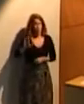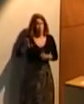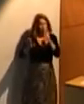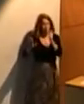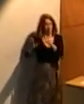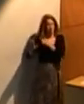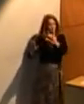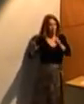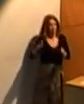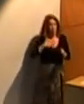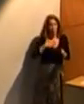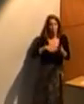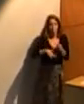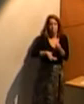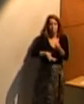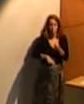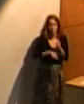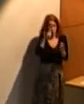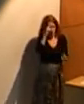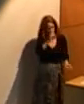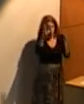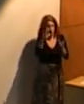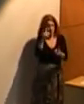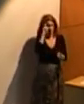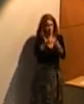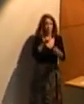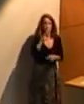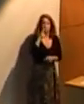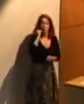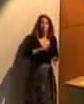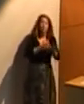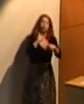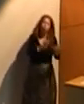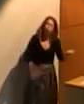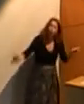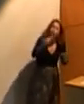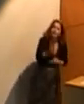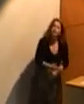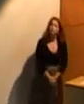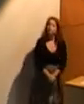fondements de la vente de l'homme de la pensée sur le transhumanisme je vous remercie